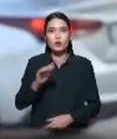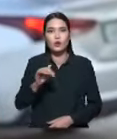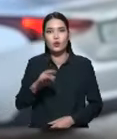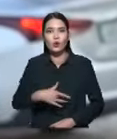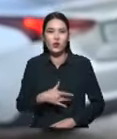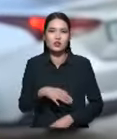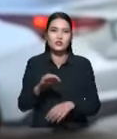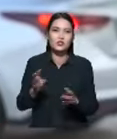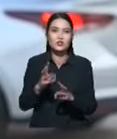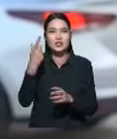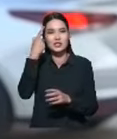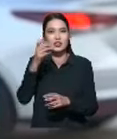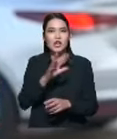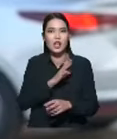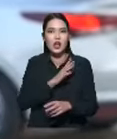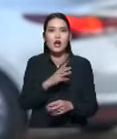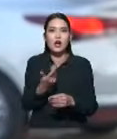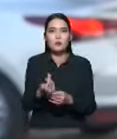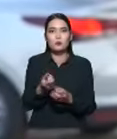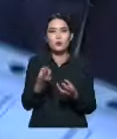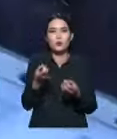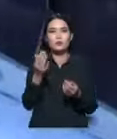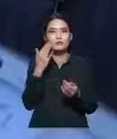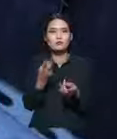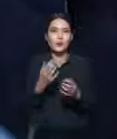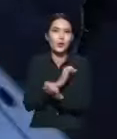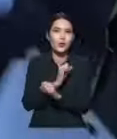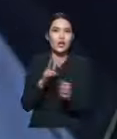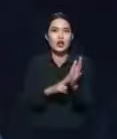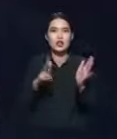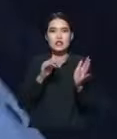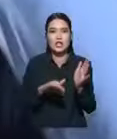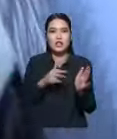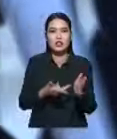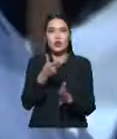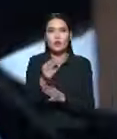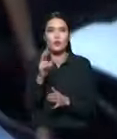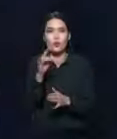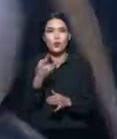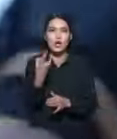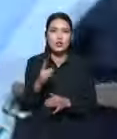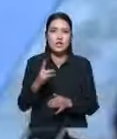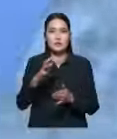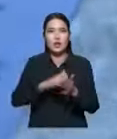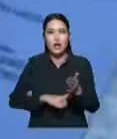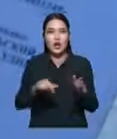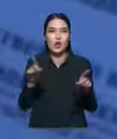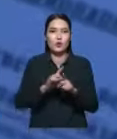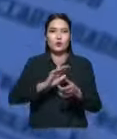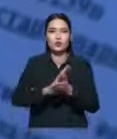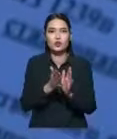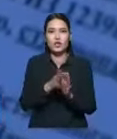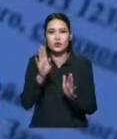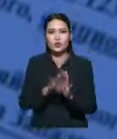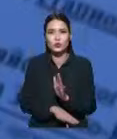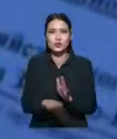күшейіп кеткенін ескеріп, түсік жасатуды ұсынады. Келіншек 80 мың теңге төлеп, құрсағындағы сәбиді алдырып тастаса да жағдай күрт